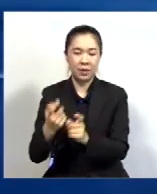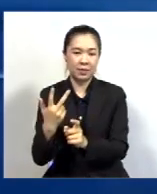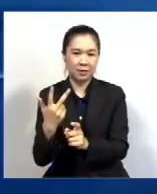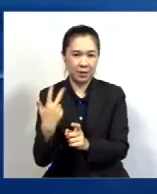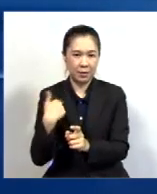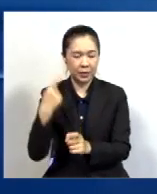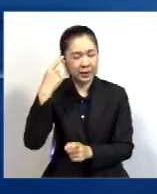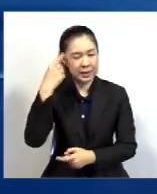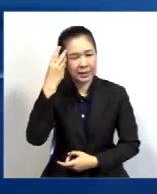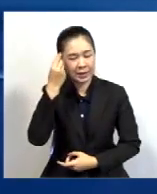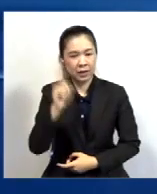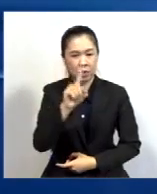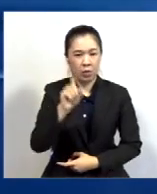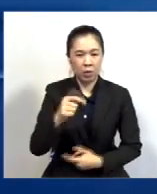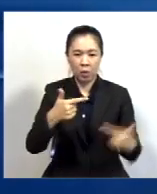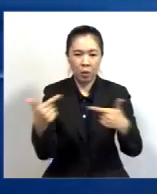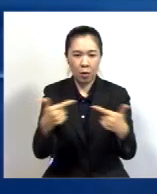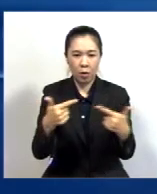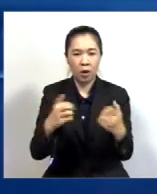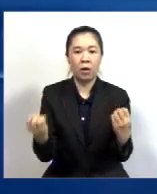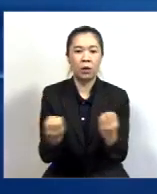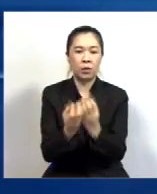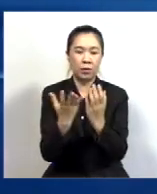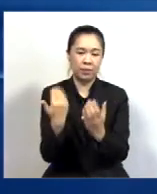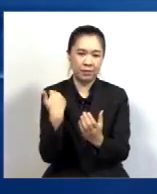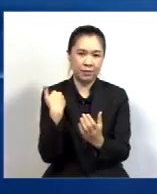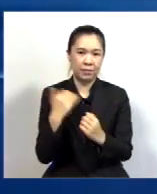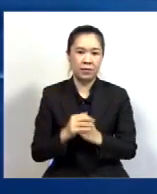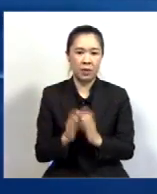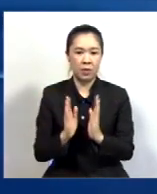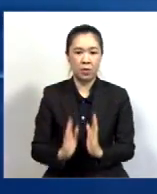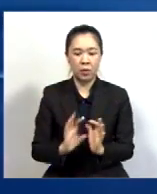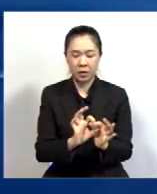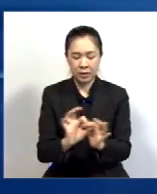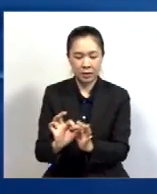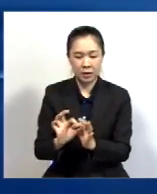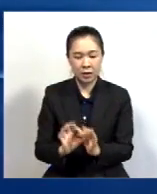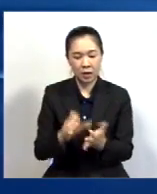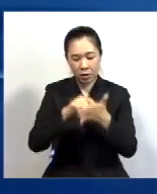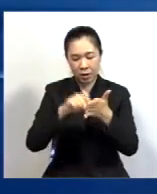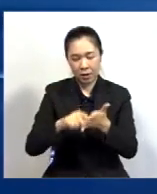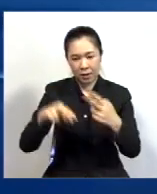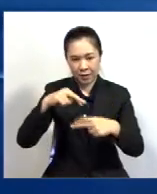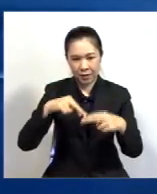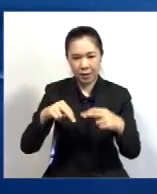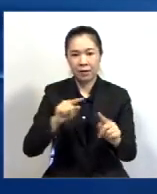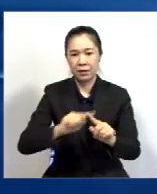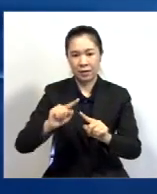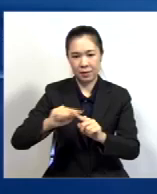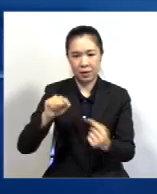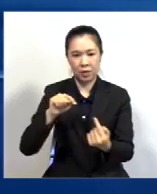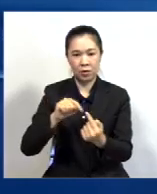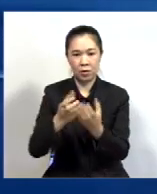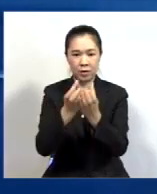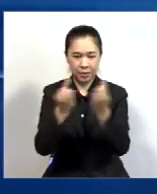นขัดแย้งที่อาจจะเกิดขึ้นสมควรที่ผู้เกี่ยวข้องจะได้ช่วยการแก้ไขเพื่อสอดคล้องกับบัญญัติของรัฐธรรมนูญต่อ